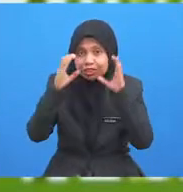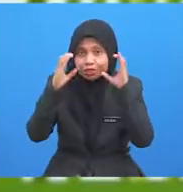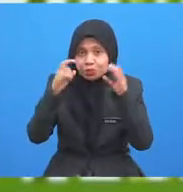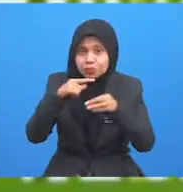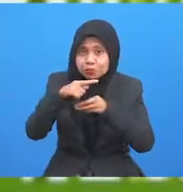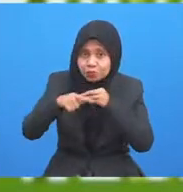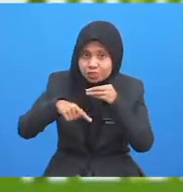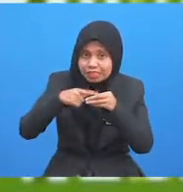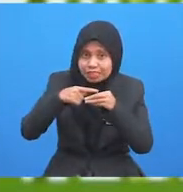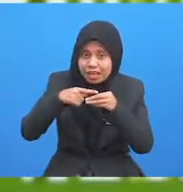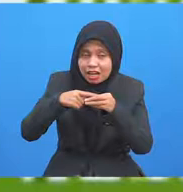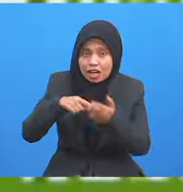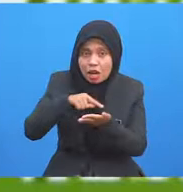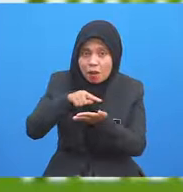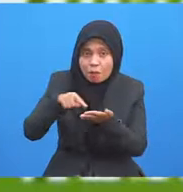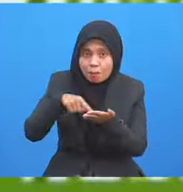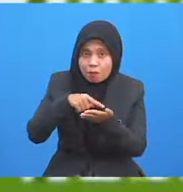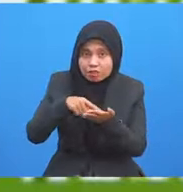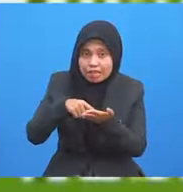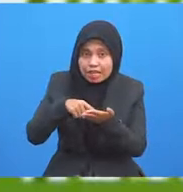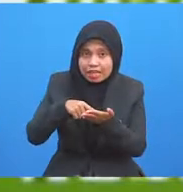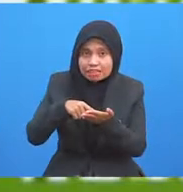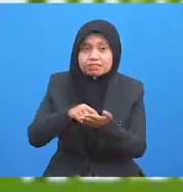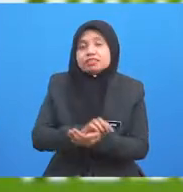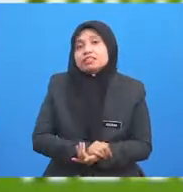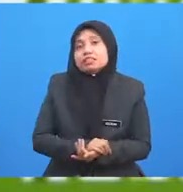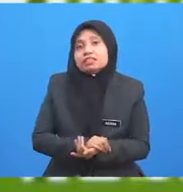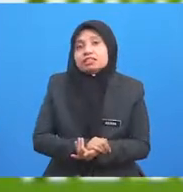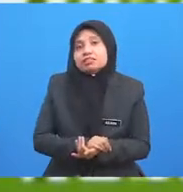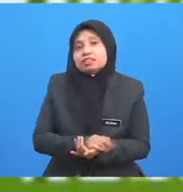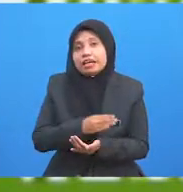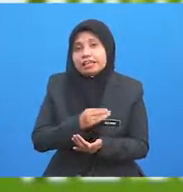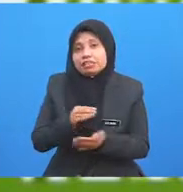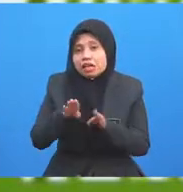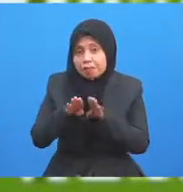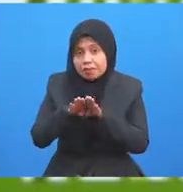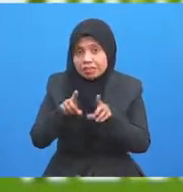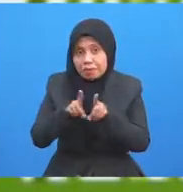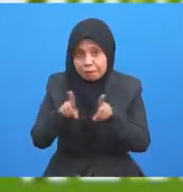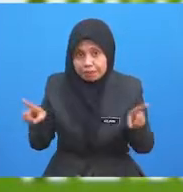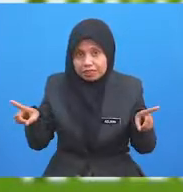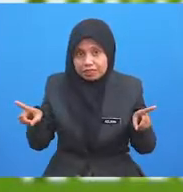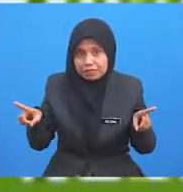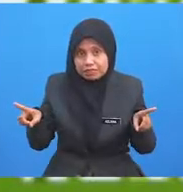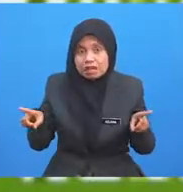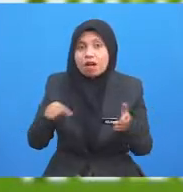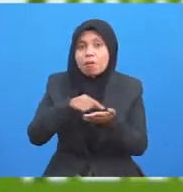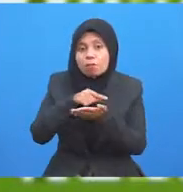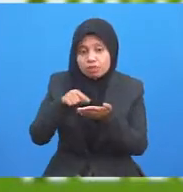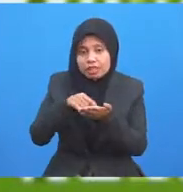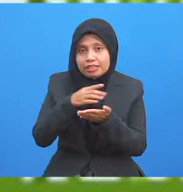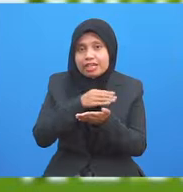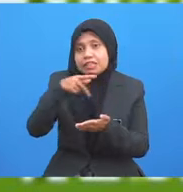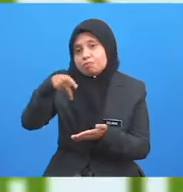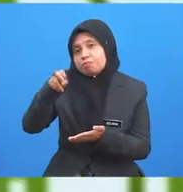tentang model olokan dan dapat membezakannya berbanding model dan prototipe.